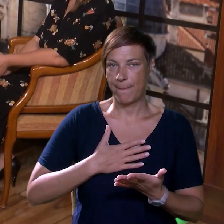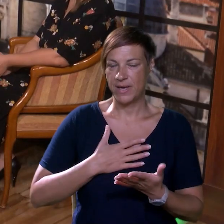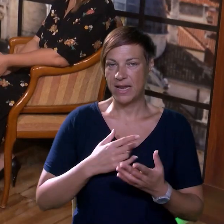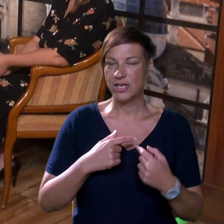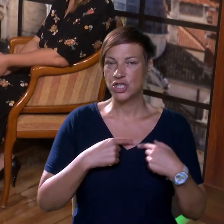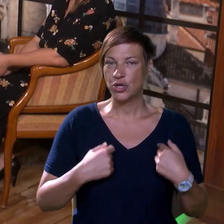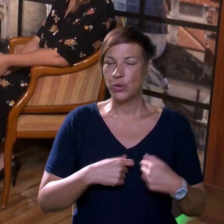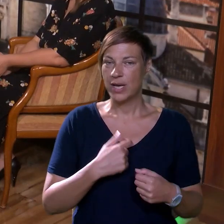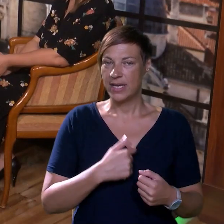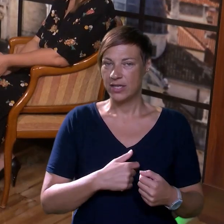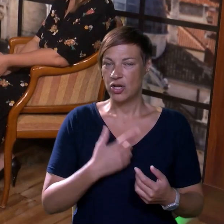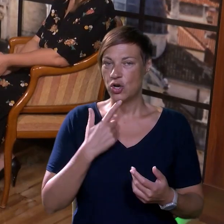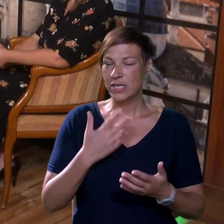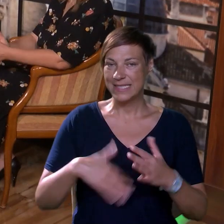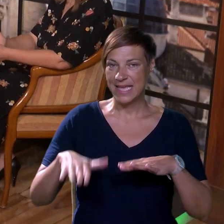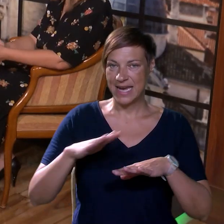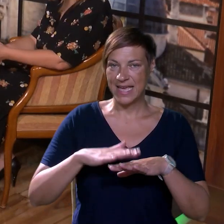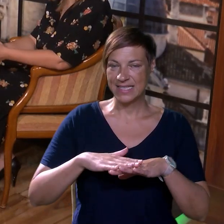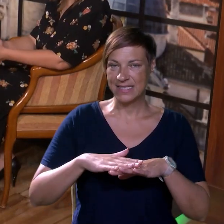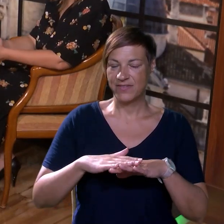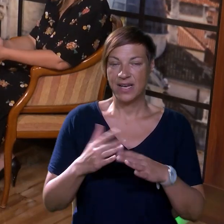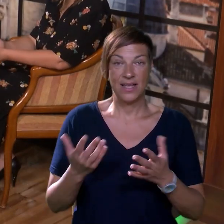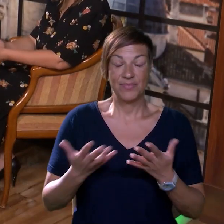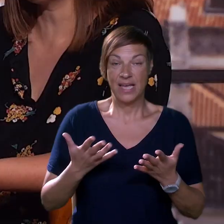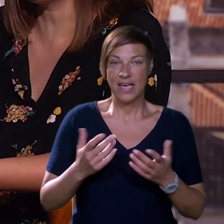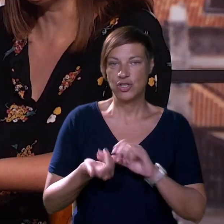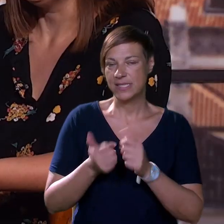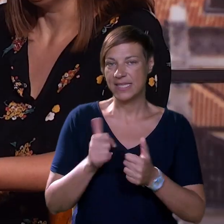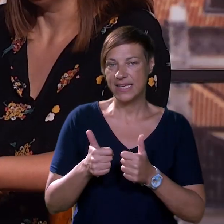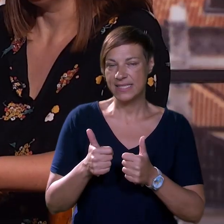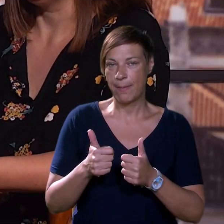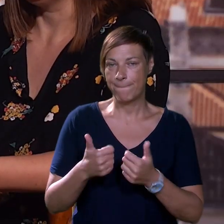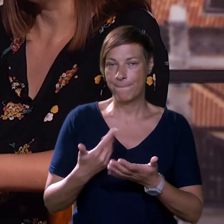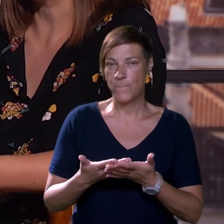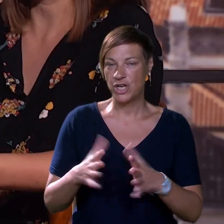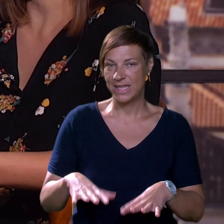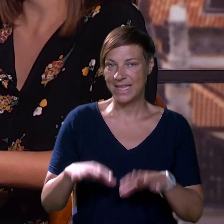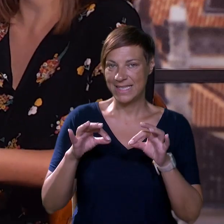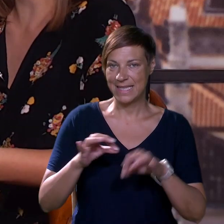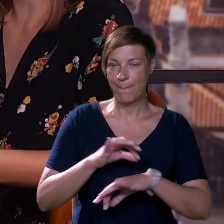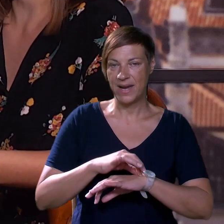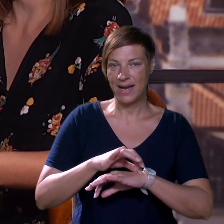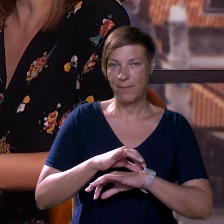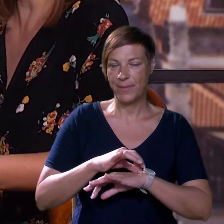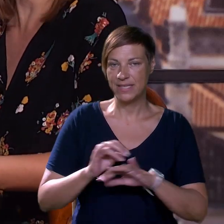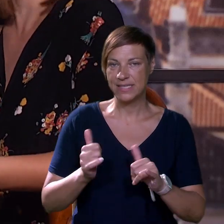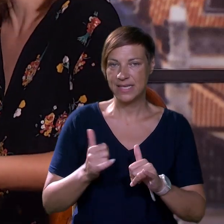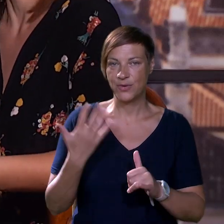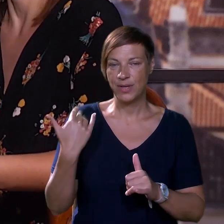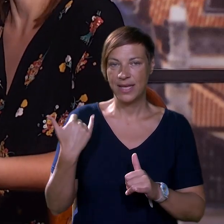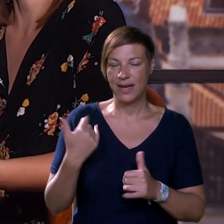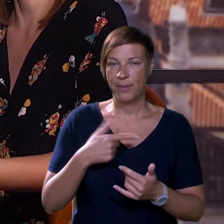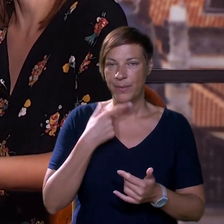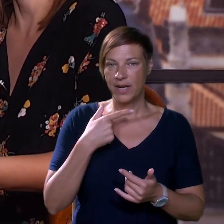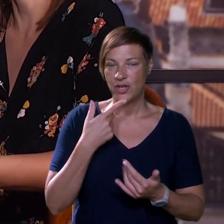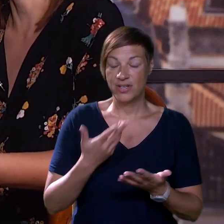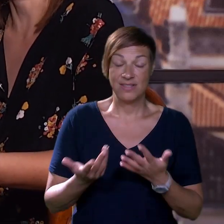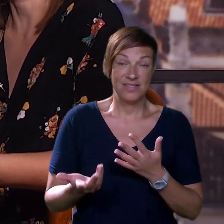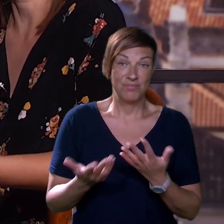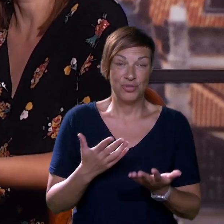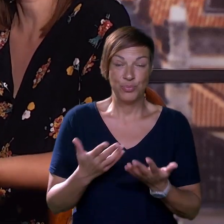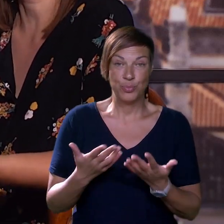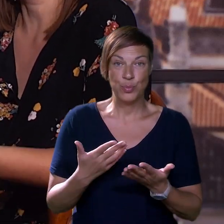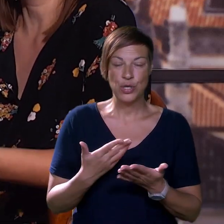našoj kardiologiji koja se danas razvija. A kako ste onda iz sporta izabrali medicinu? Je li bila, recimo,